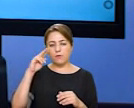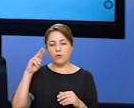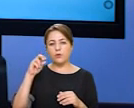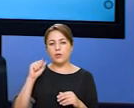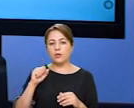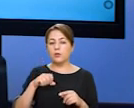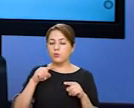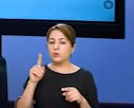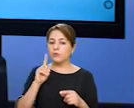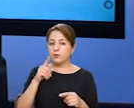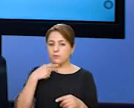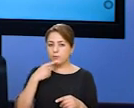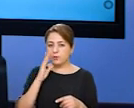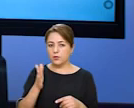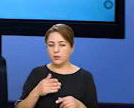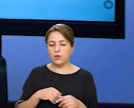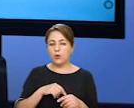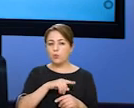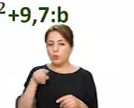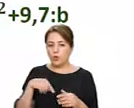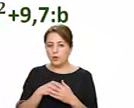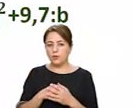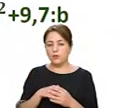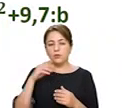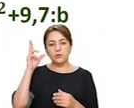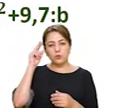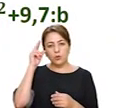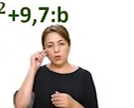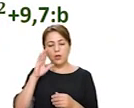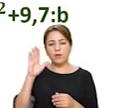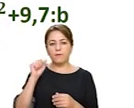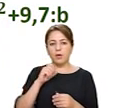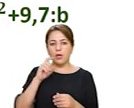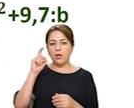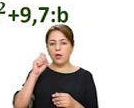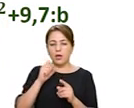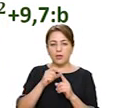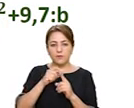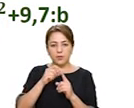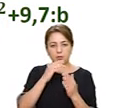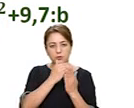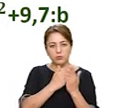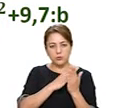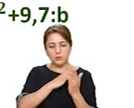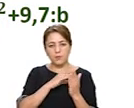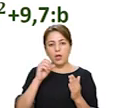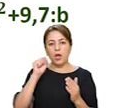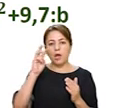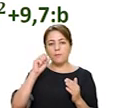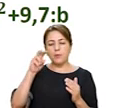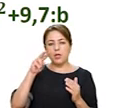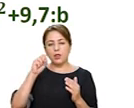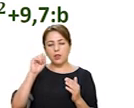deb nimaga aytiladi? Algebrik ifoda sonlar va harflardan tuzilib, amallar belgilari